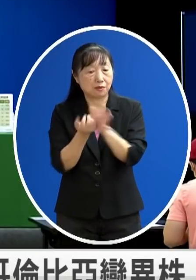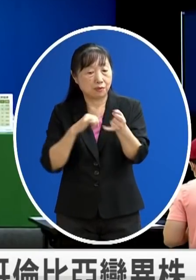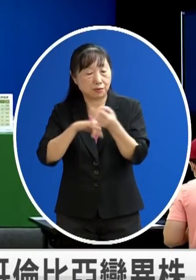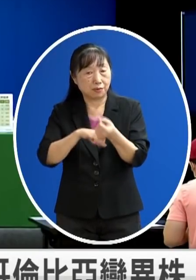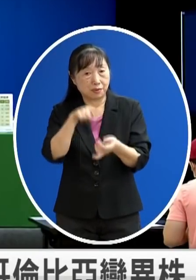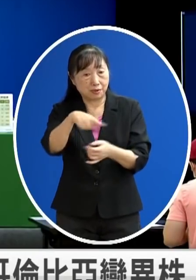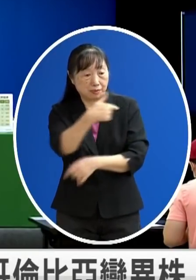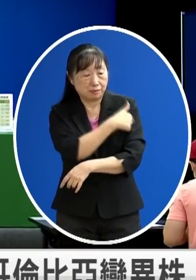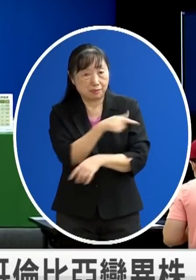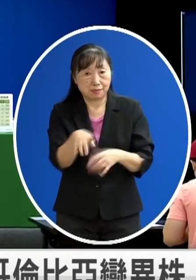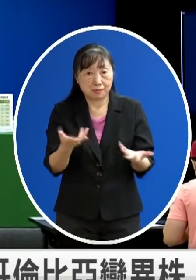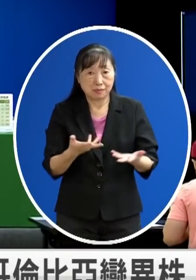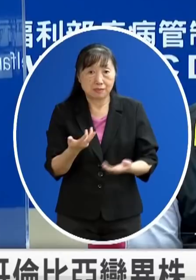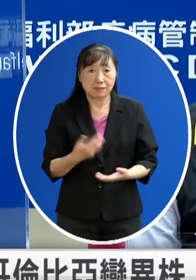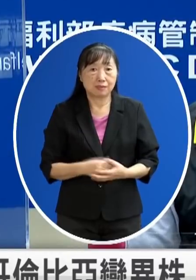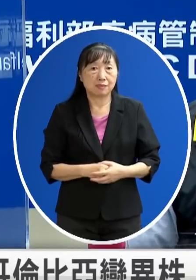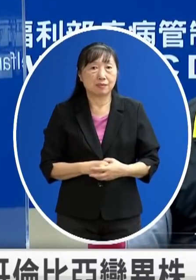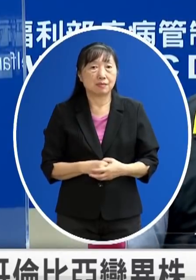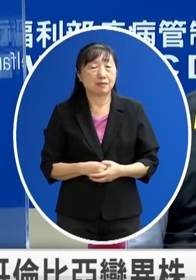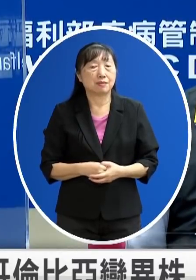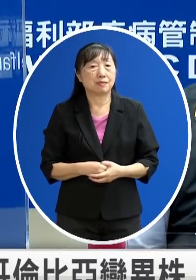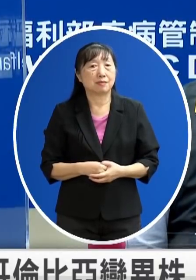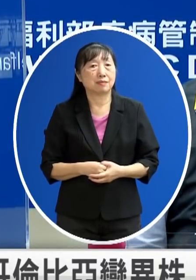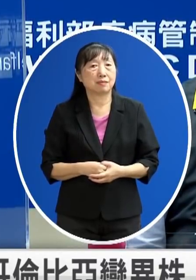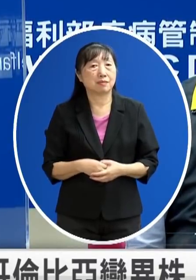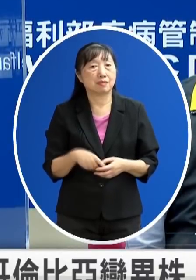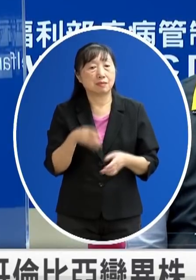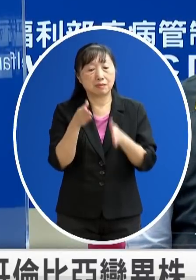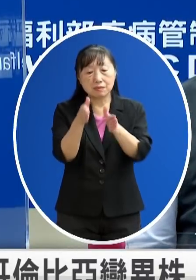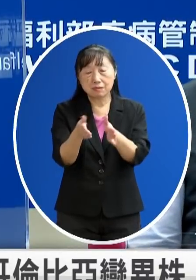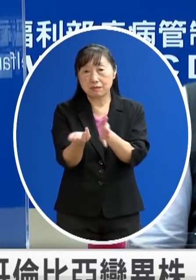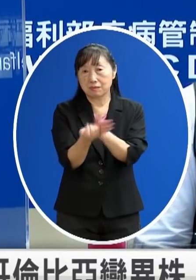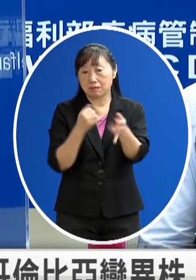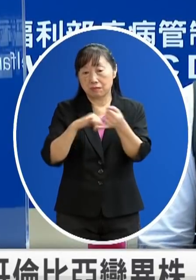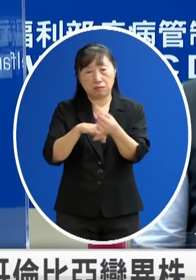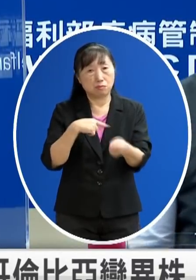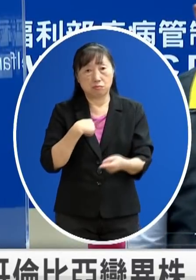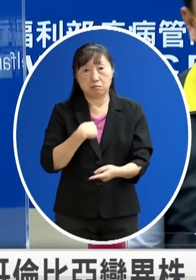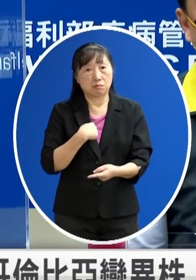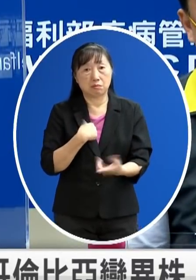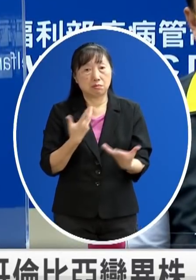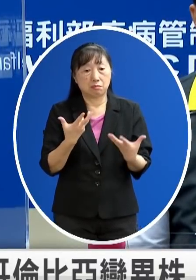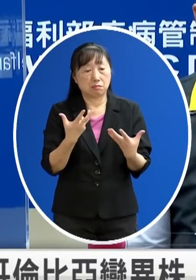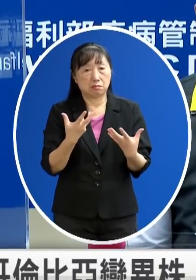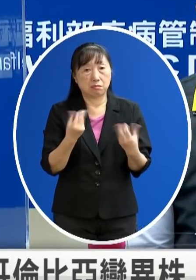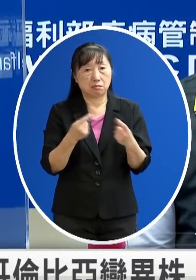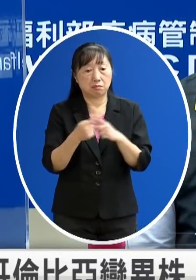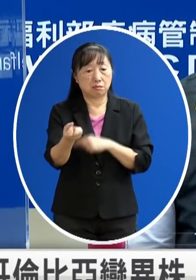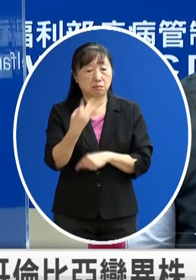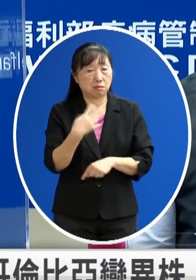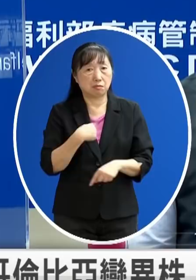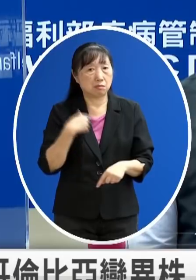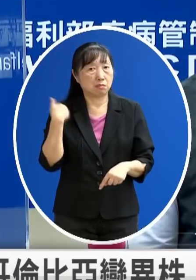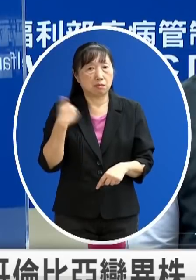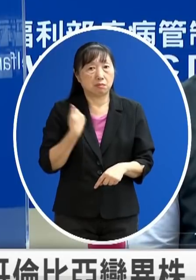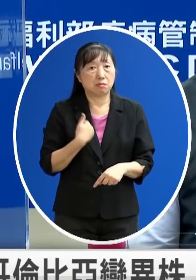谢。 哦，这个在这预约这个时候还没有接到他们需要协助的哈。那如果需要协助，提早我